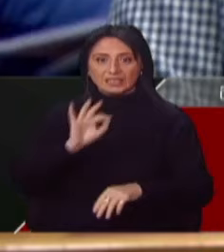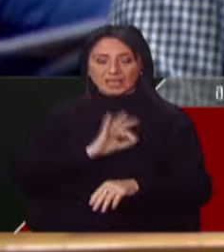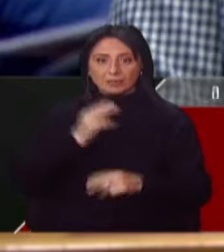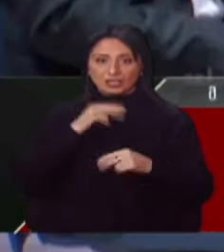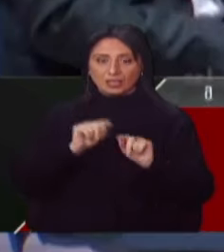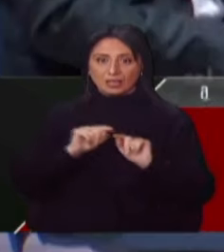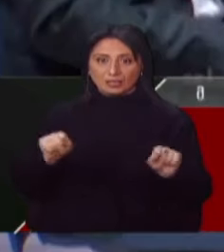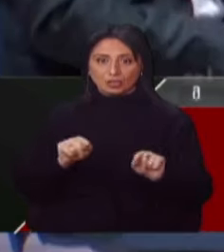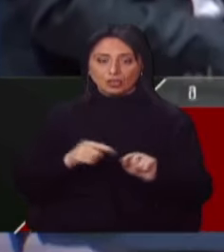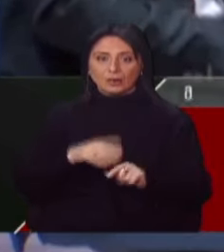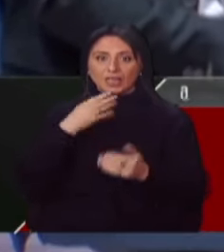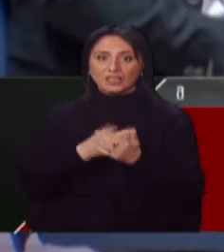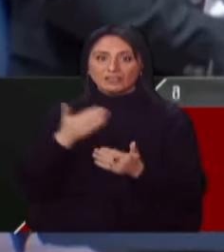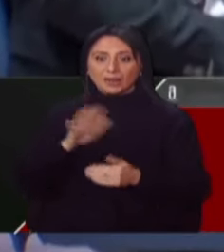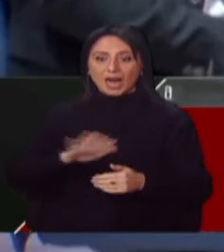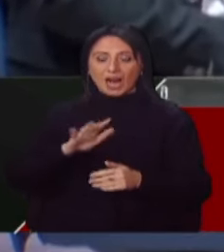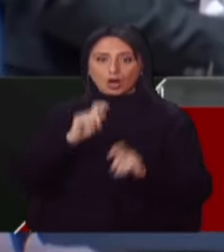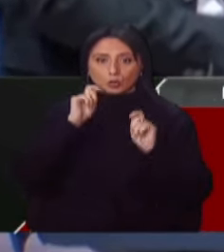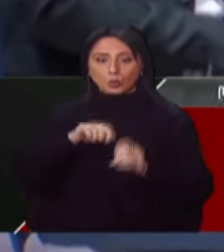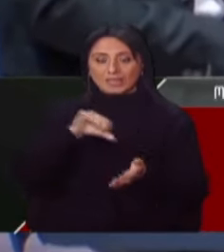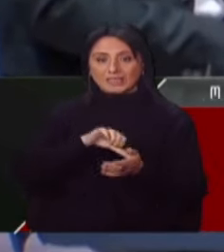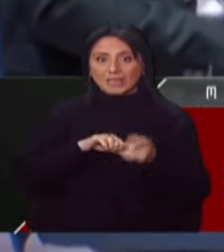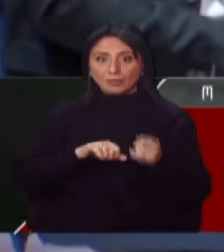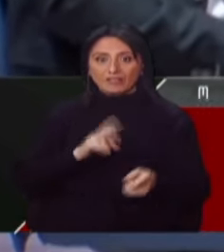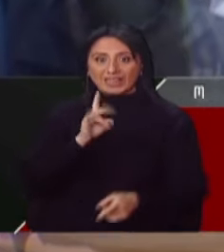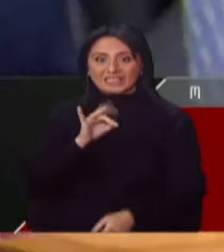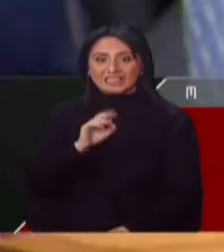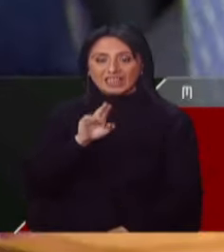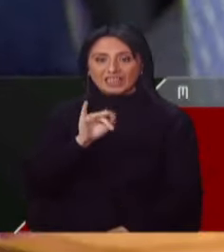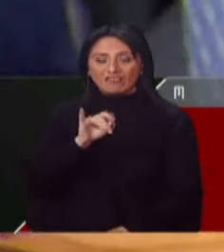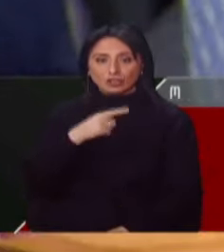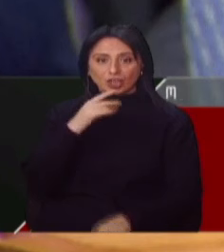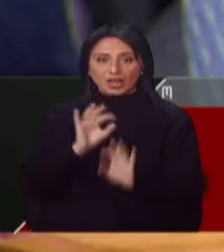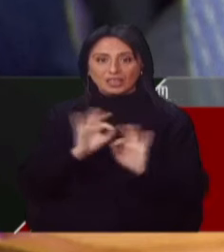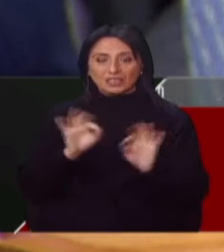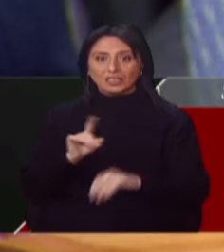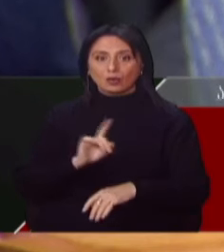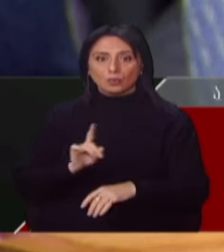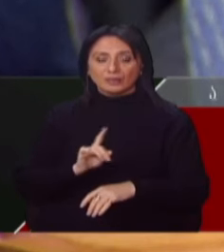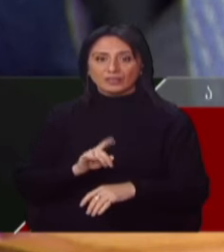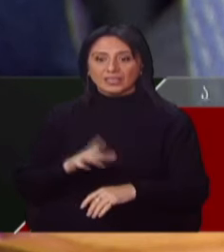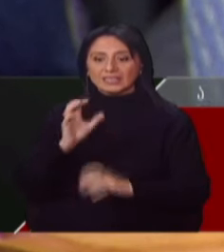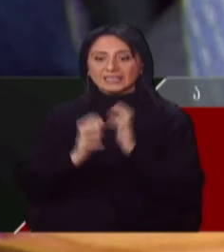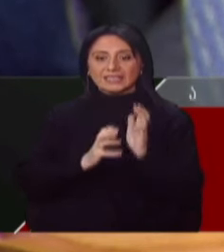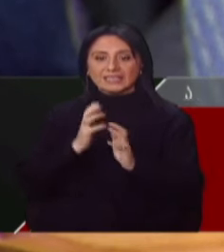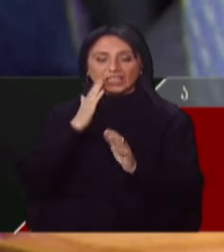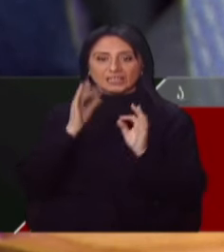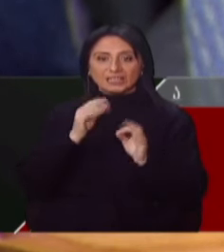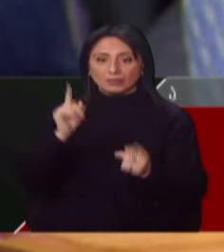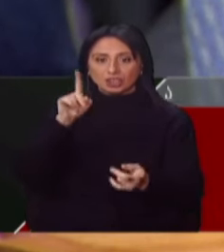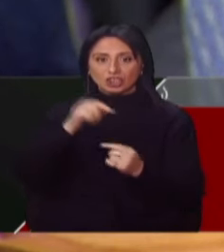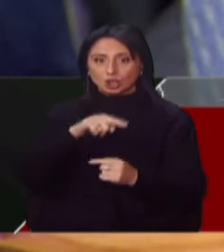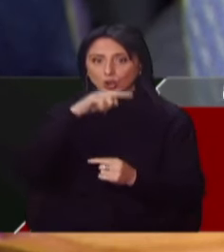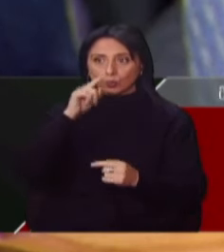გამოყენებაში დაადანაშაულა. თავის მხრივ გაერო-ში უკრაინის წარმომადგენელმა კრისტინა თაიოშინმა აღნიშნა, რომ საერთაშორისო სამართლის